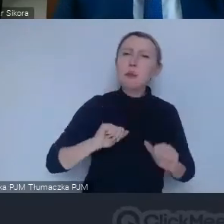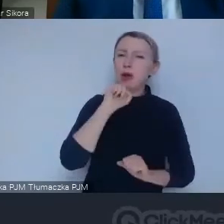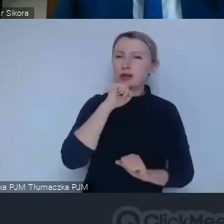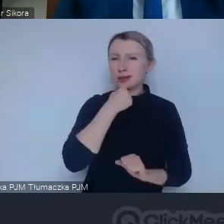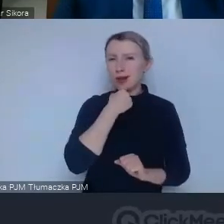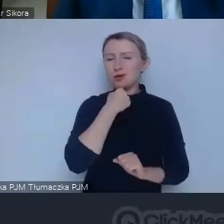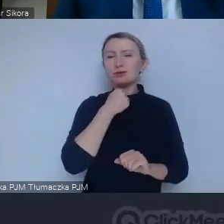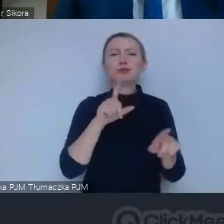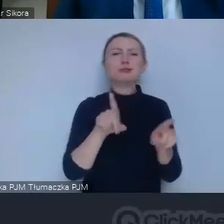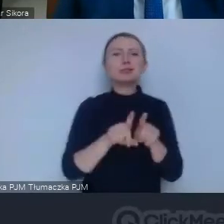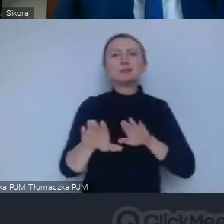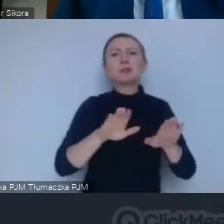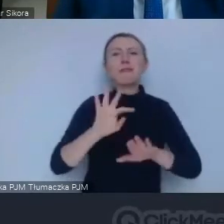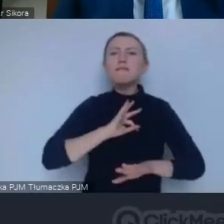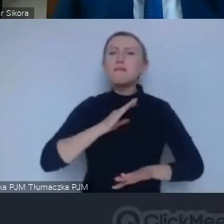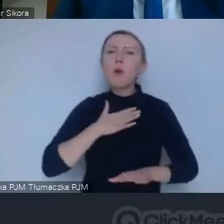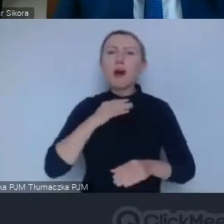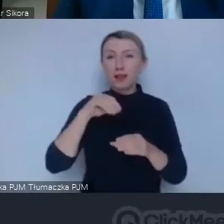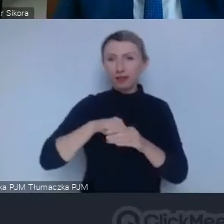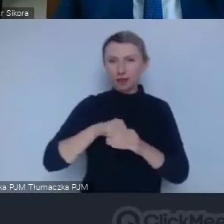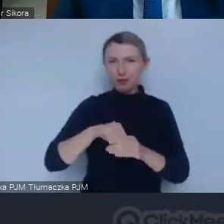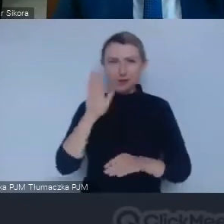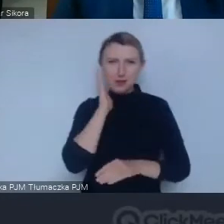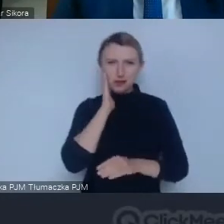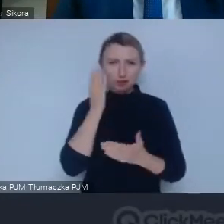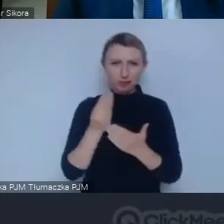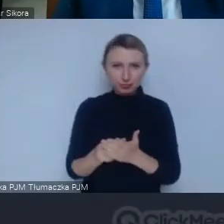jako miejsce na własną inwestycję mieszkaniową.